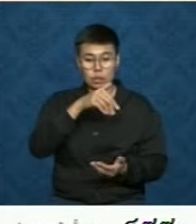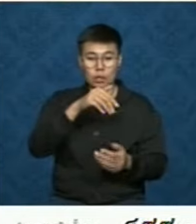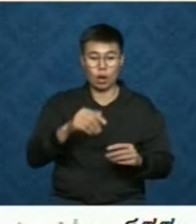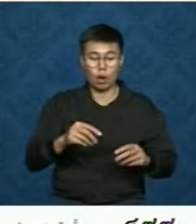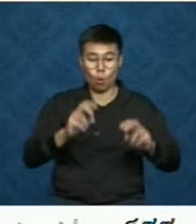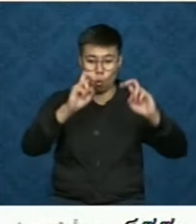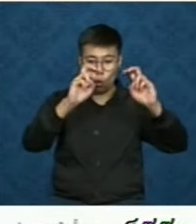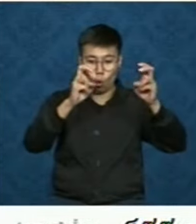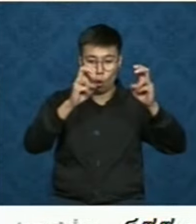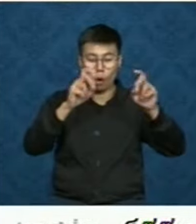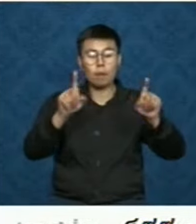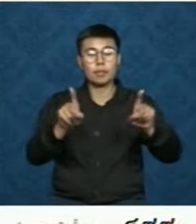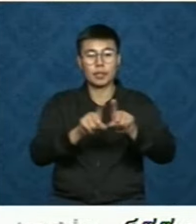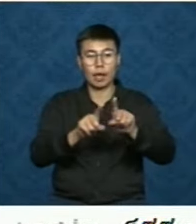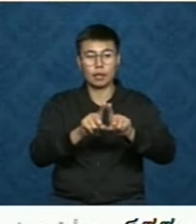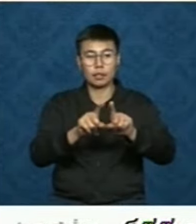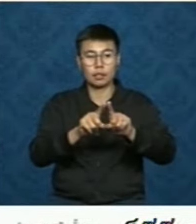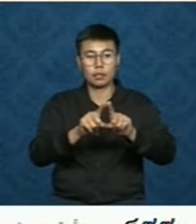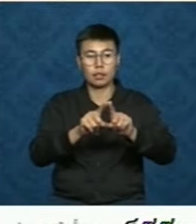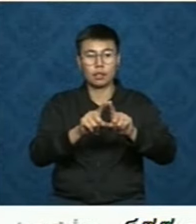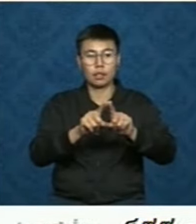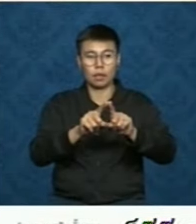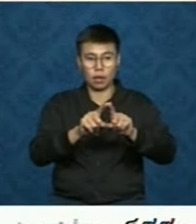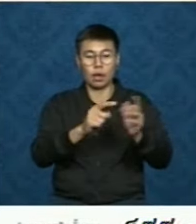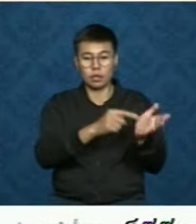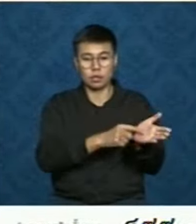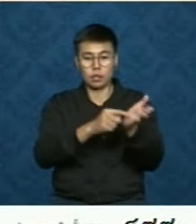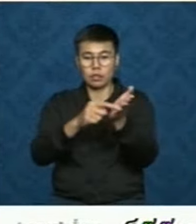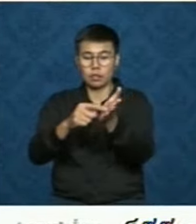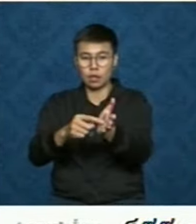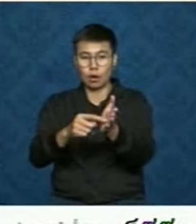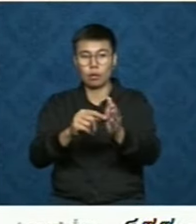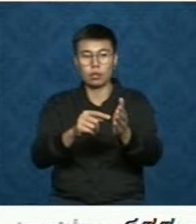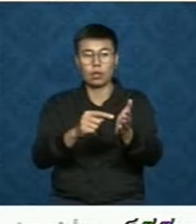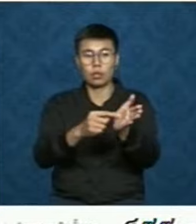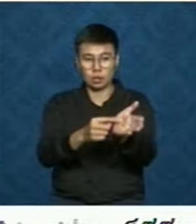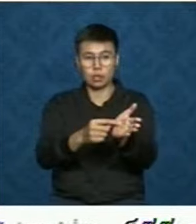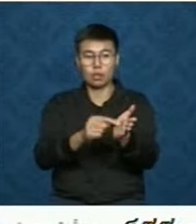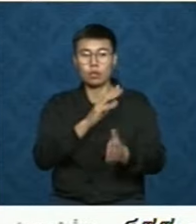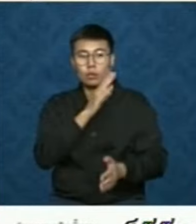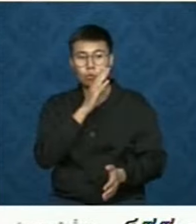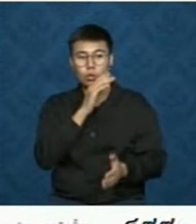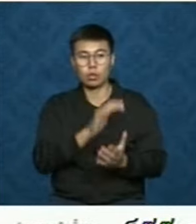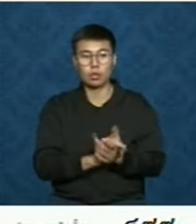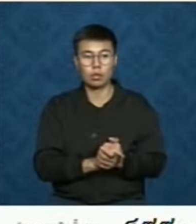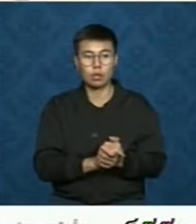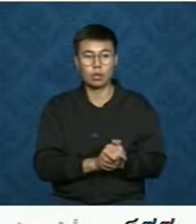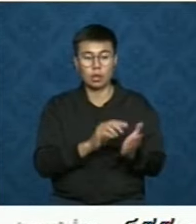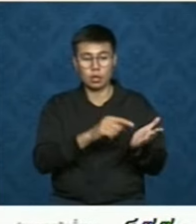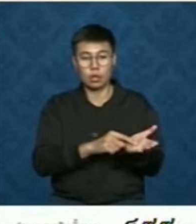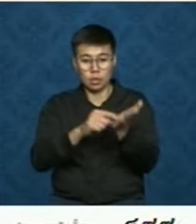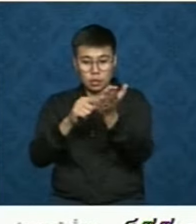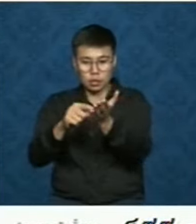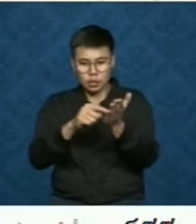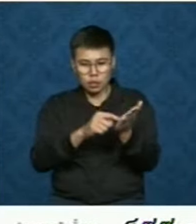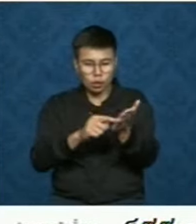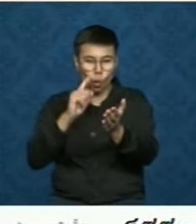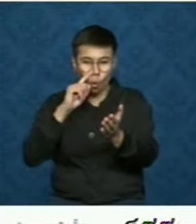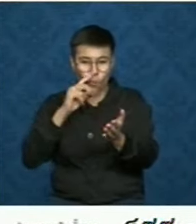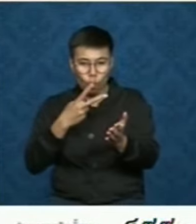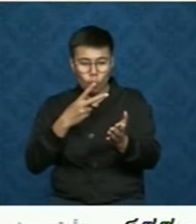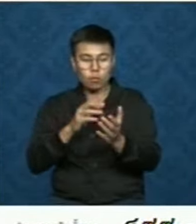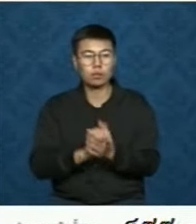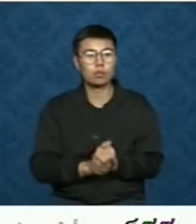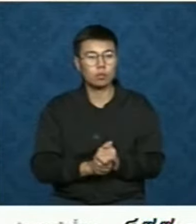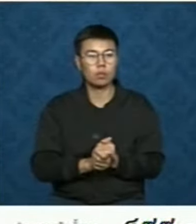ครับก็ควรจะเสนอในคราวเดียวกันเพราะถ้าเสนออันอันหนึจำนวนหนึรับไปแล้วอันนึงเสนอเข้ามาเนี่ย